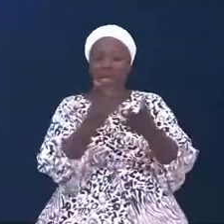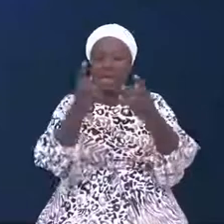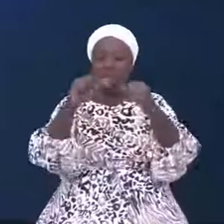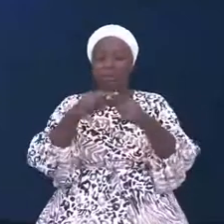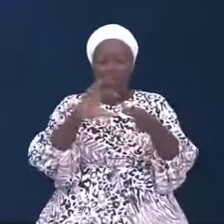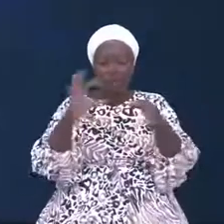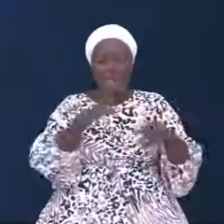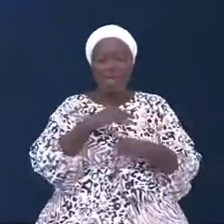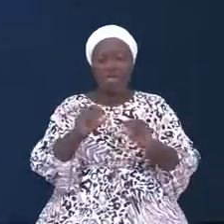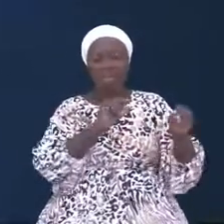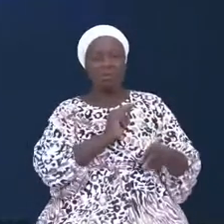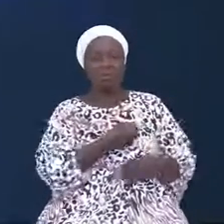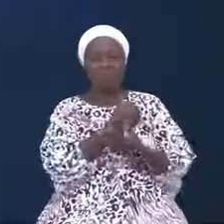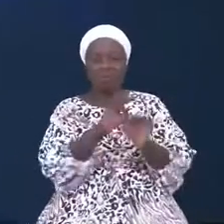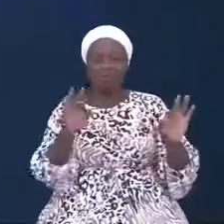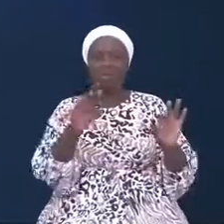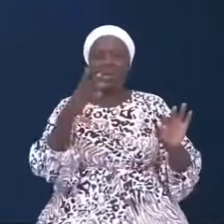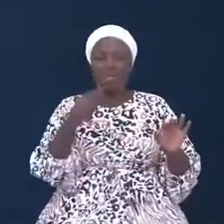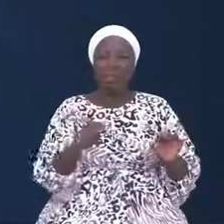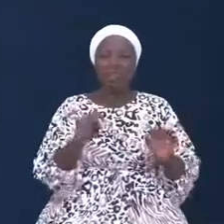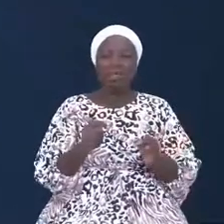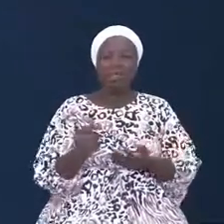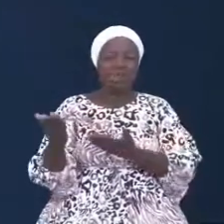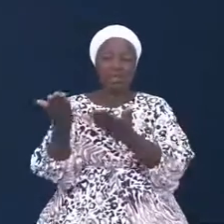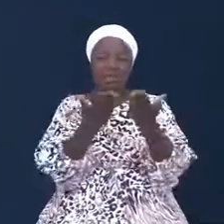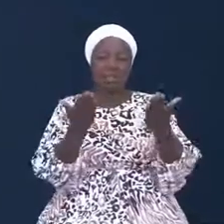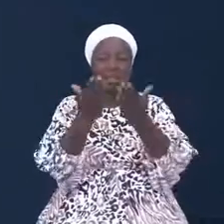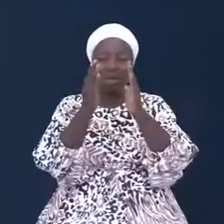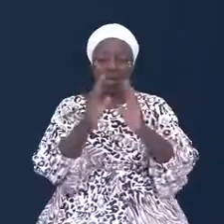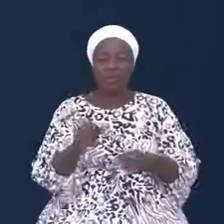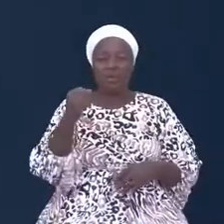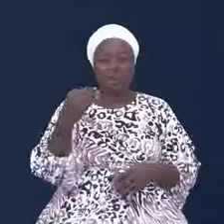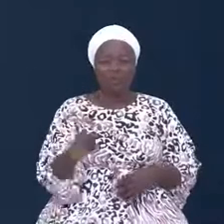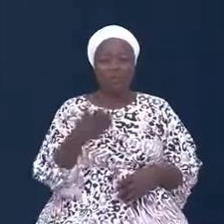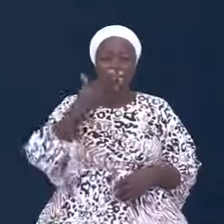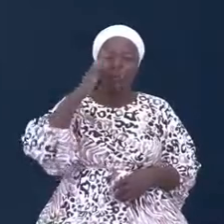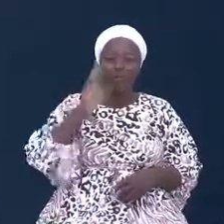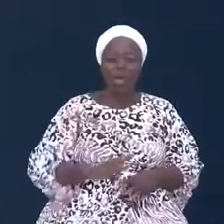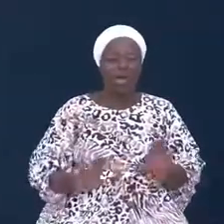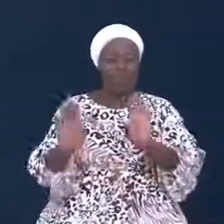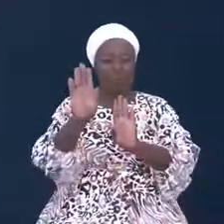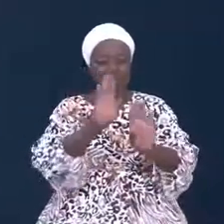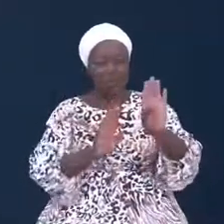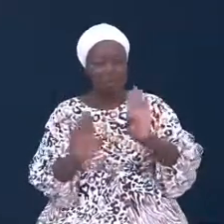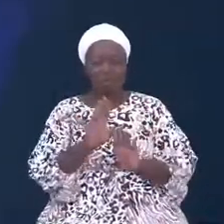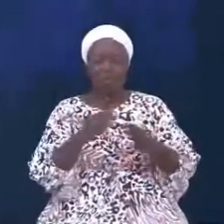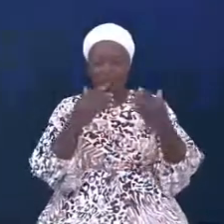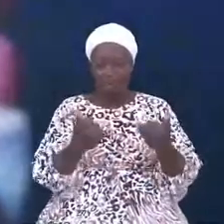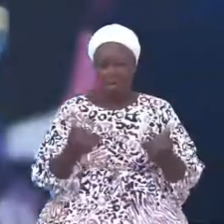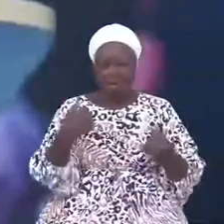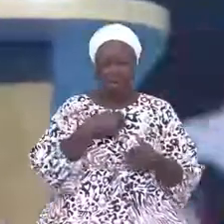du calvaire, qui est venu nous libérer, nous affranchir les esclaves